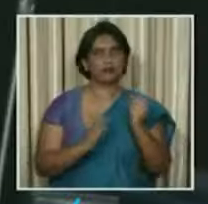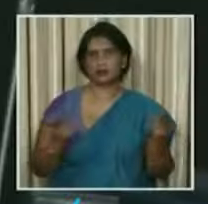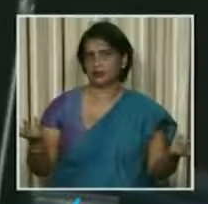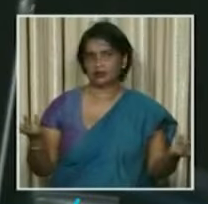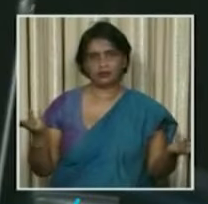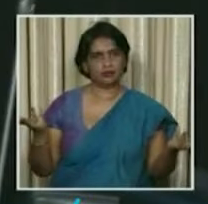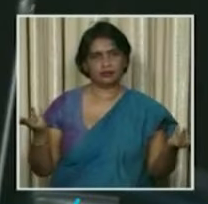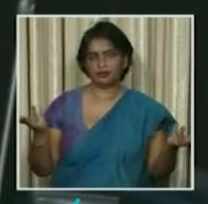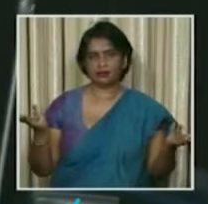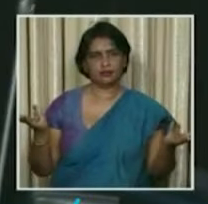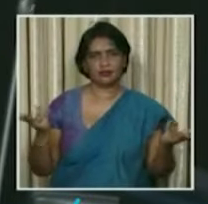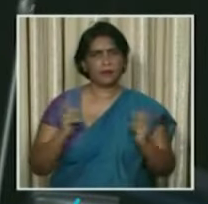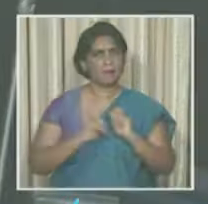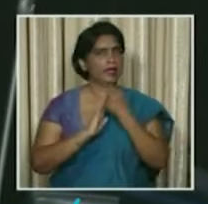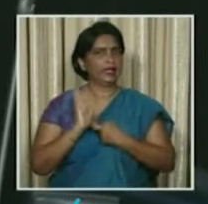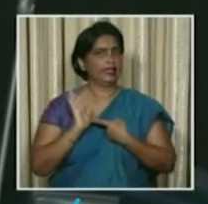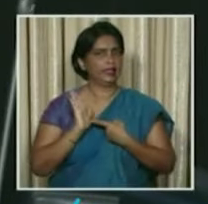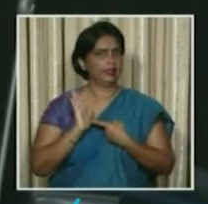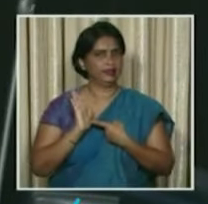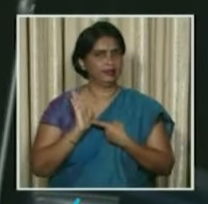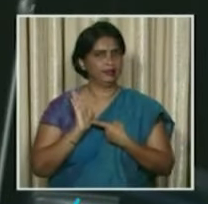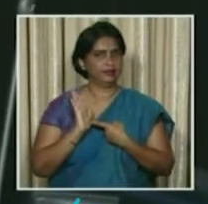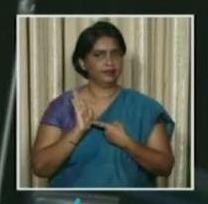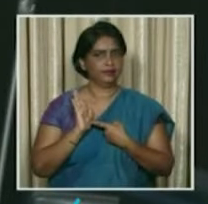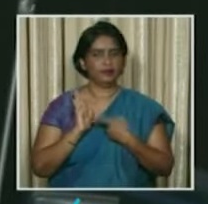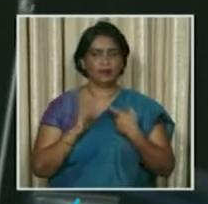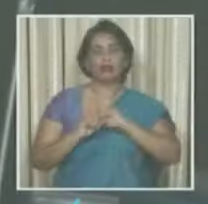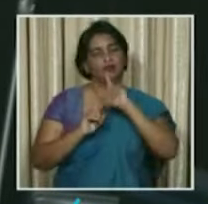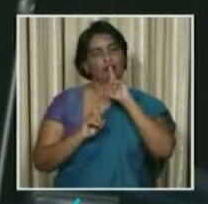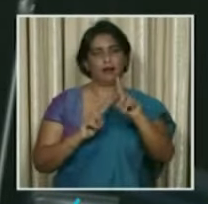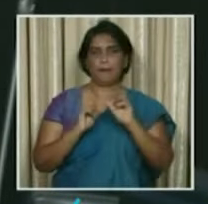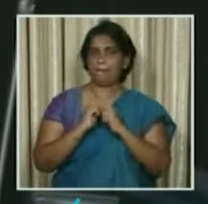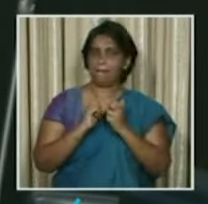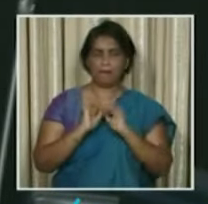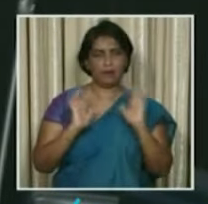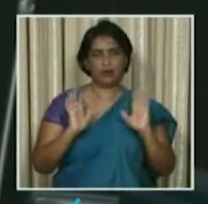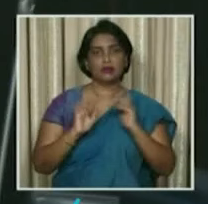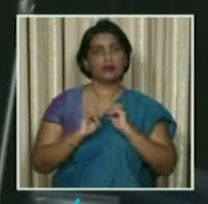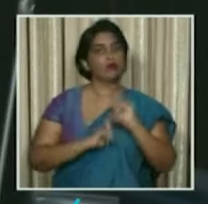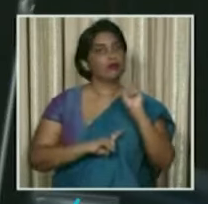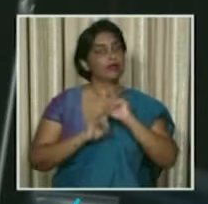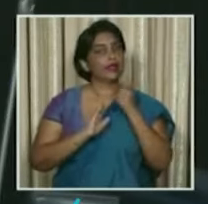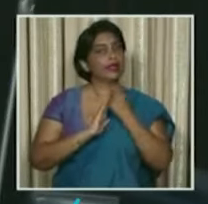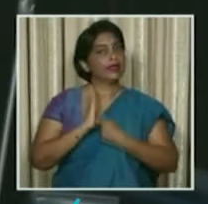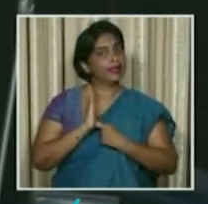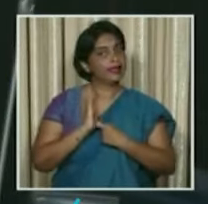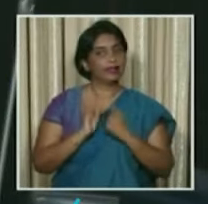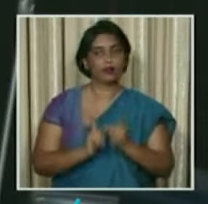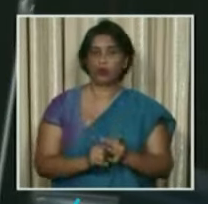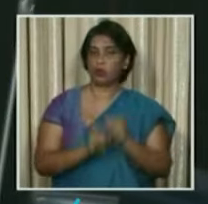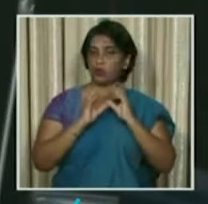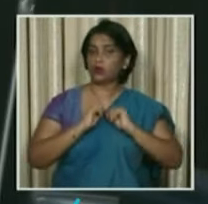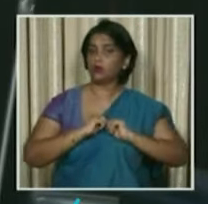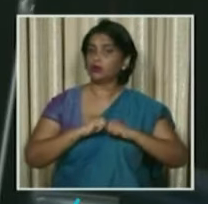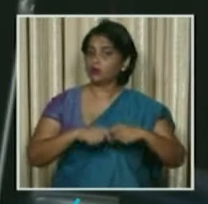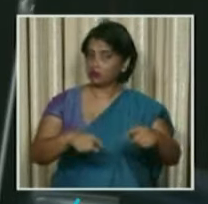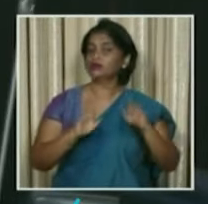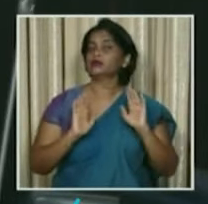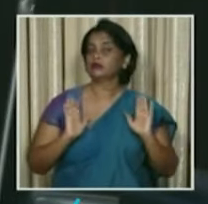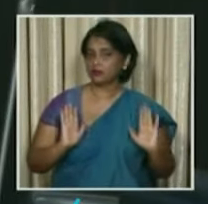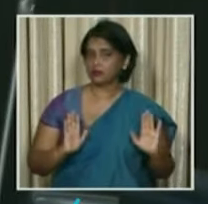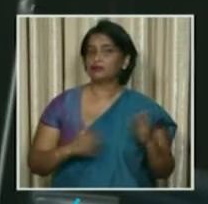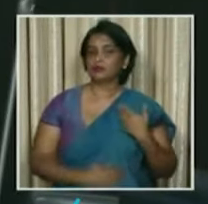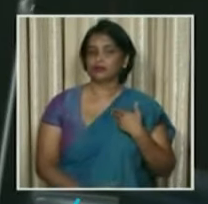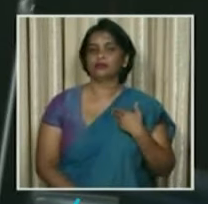නැහැ. ඒක නෙවෙයි පාර්ලිමේන්තු සම්ප්‍රදාය. මගේ කිසි විරෝධතාවයක් නැහැ. අපි පාර්ලිමේන්තු සම්ප්‍රදාය අනුගමනය කරලා මේ කටයුත්ත කරන්නට ඕන කියන